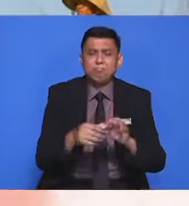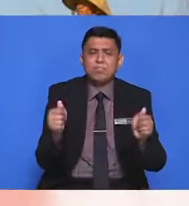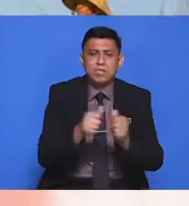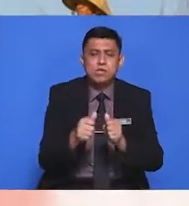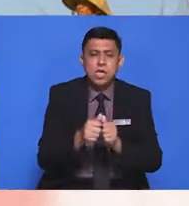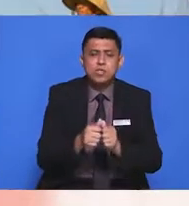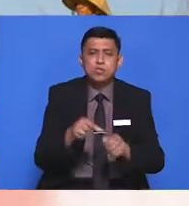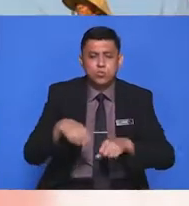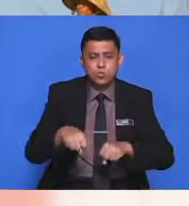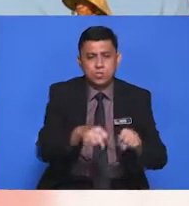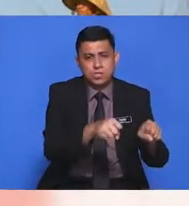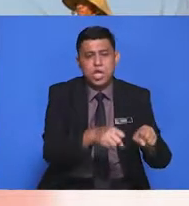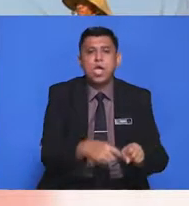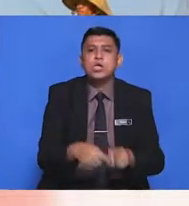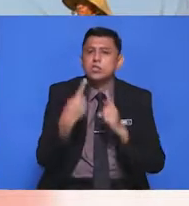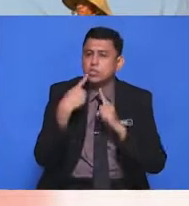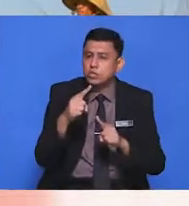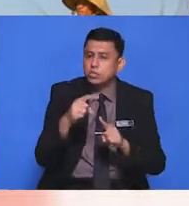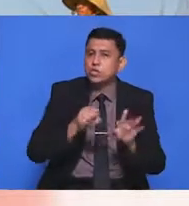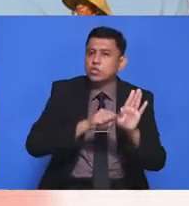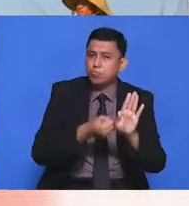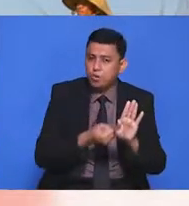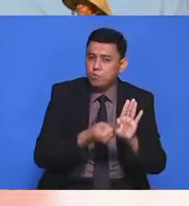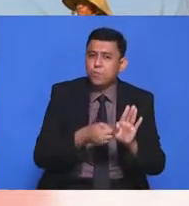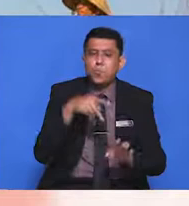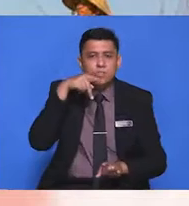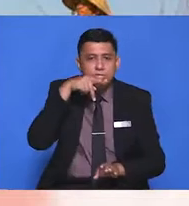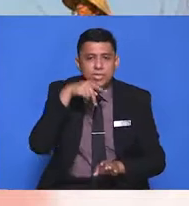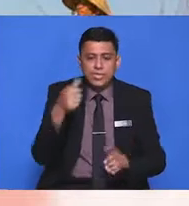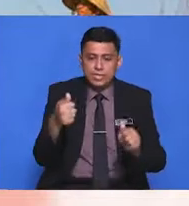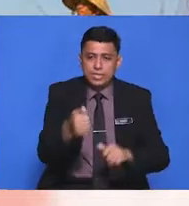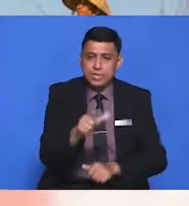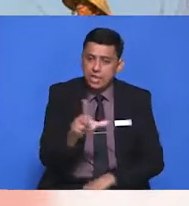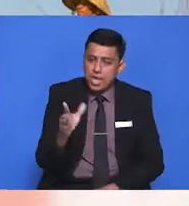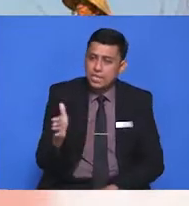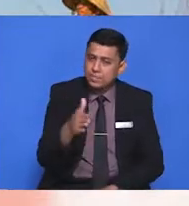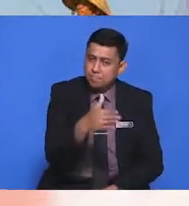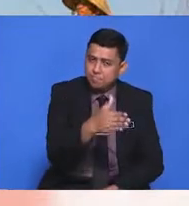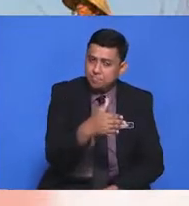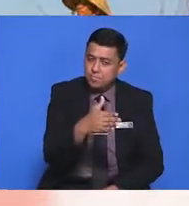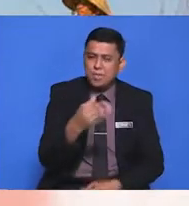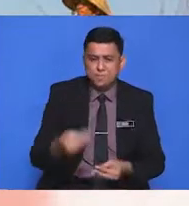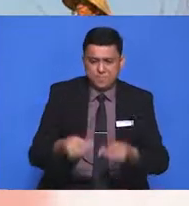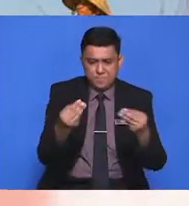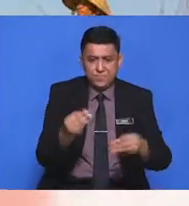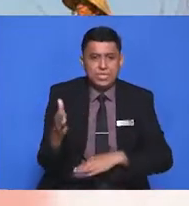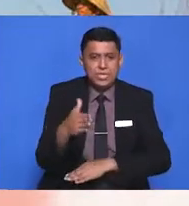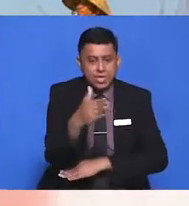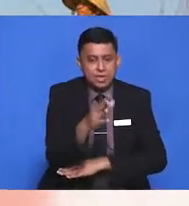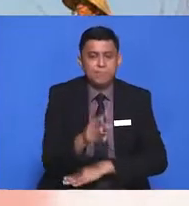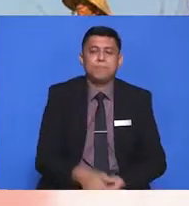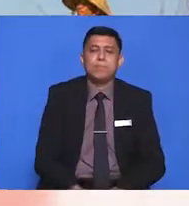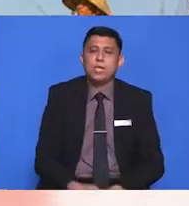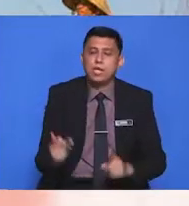Ya, betul jawapan anda. Sumber protein adalah ikan. Ini bermaksud sungai ini membekalkan ikan air tawar